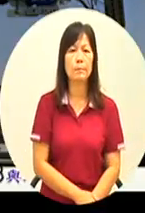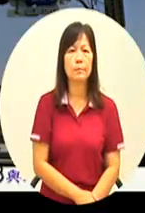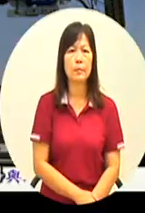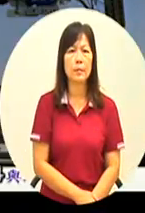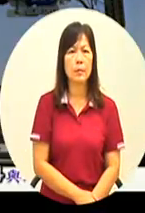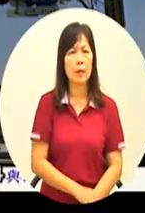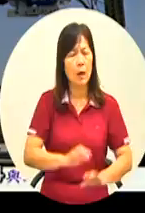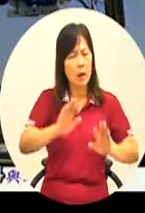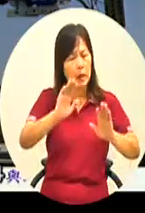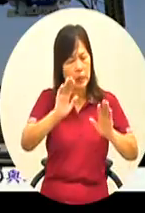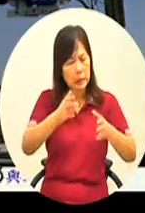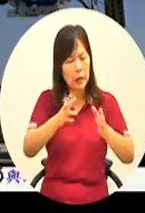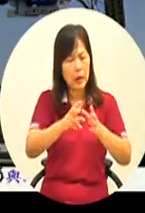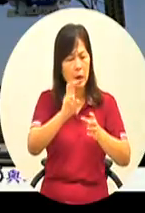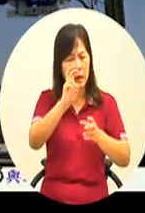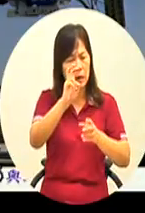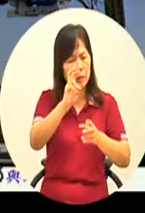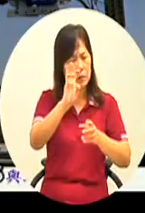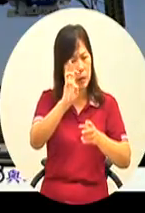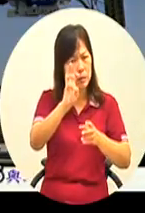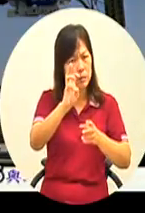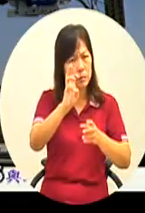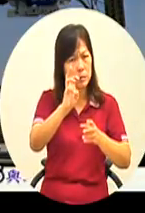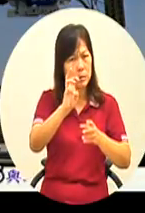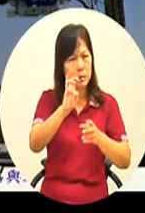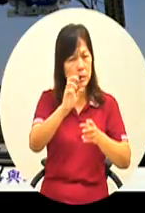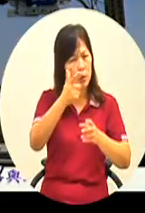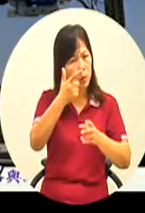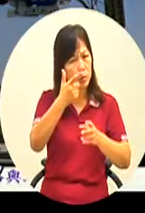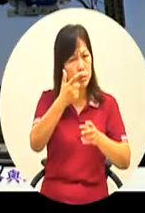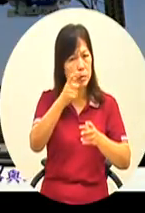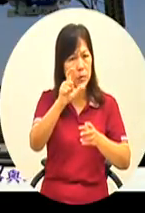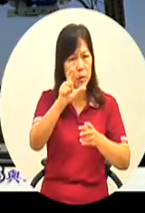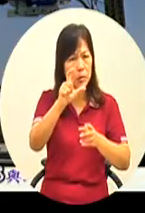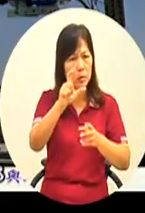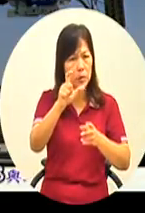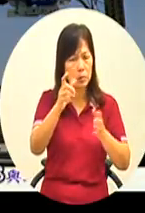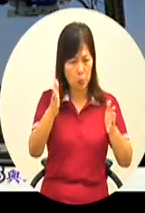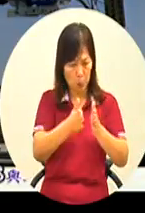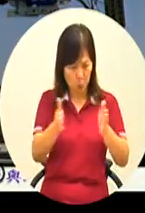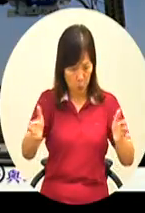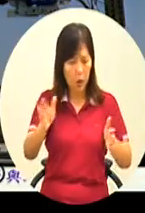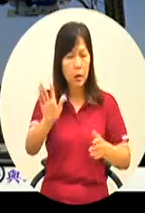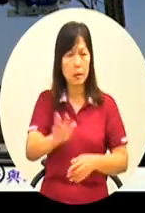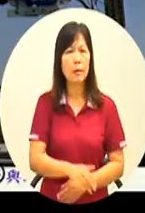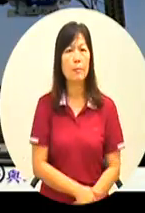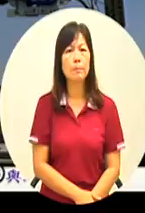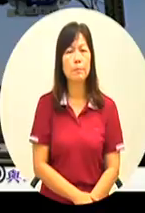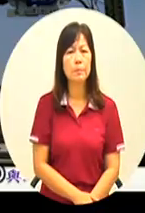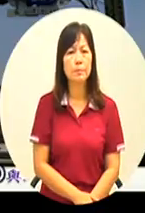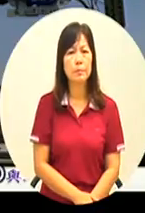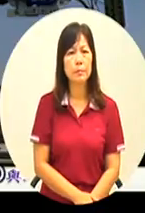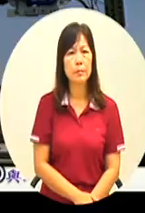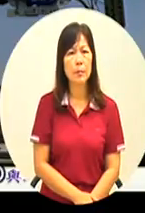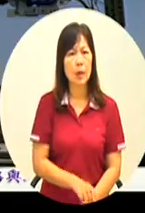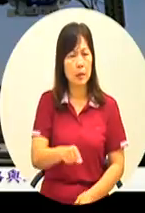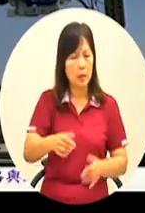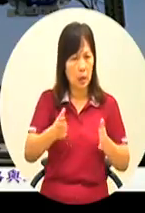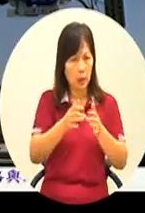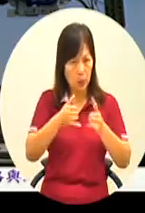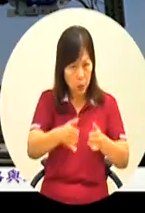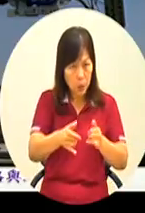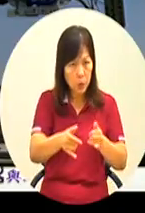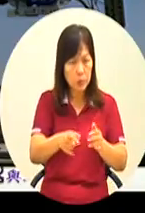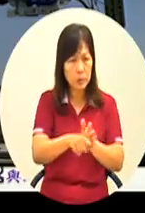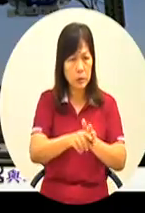二三十米哦，不，唔啦哦，六十米有这多，吼、哦。所以呢，这个路是